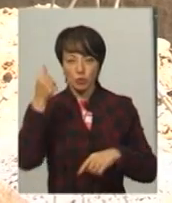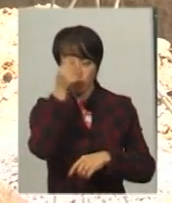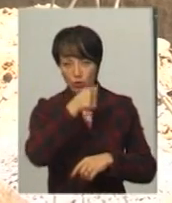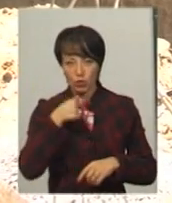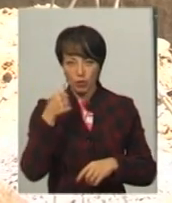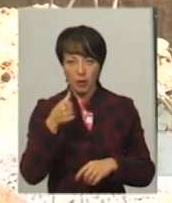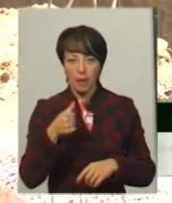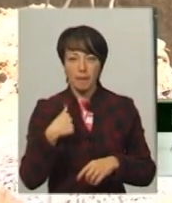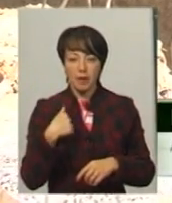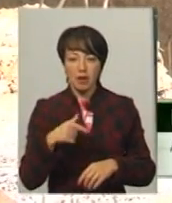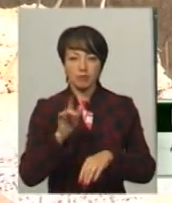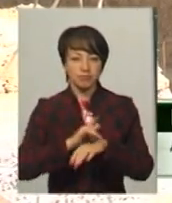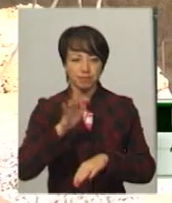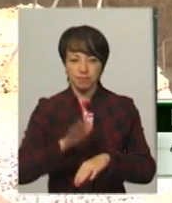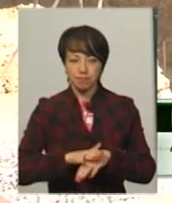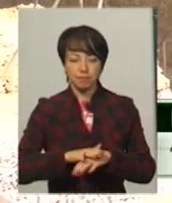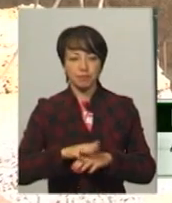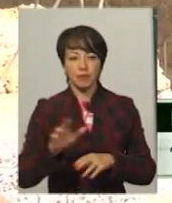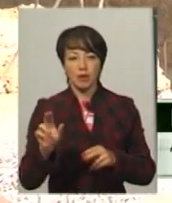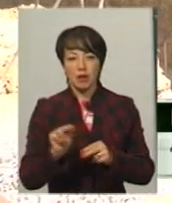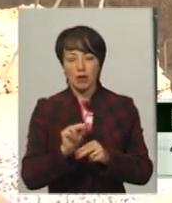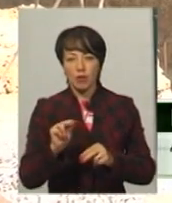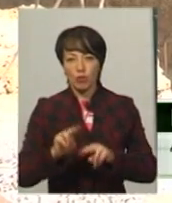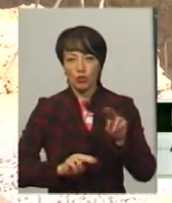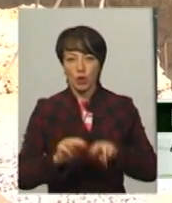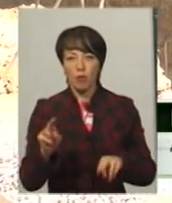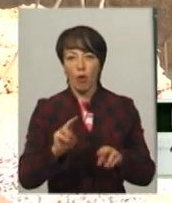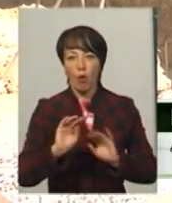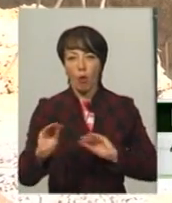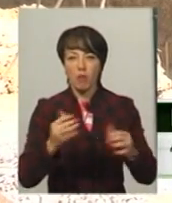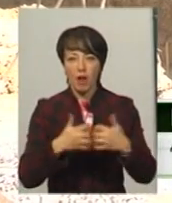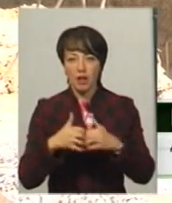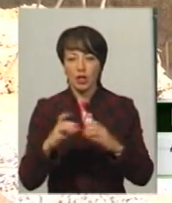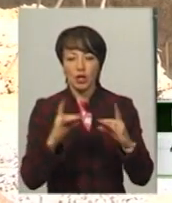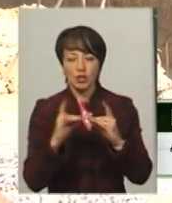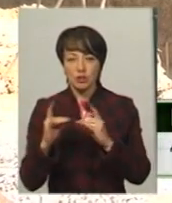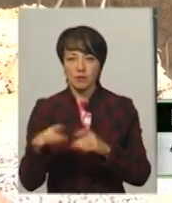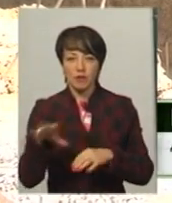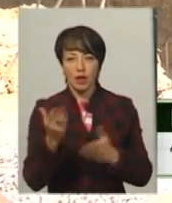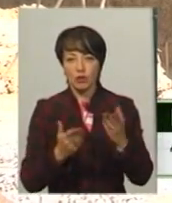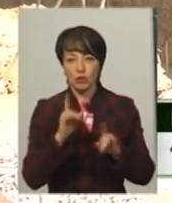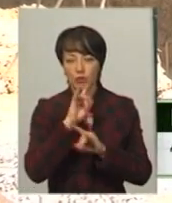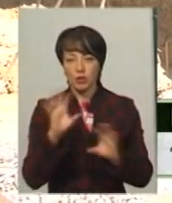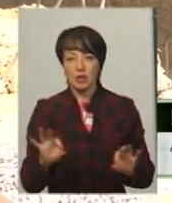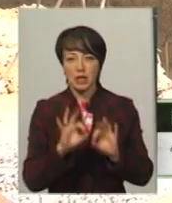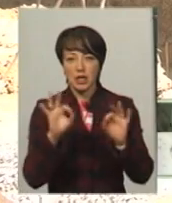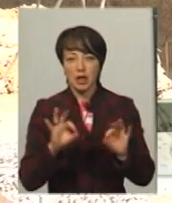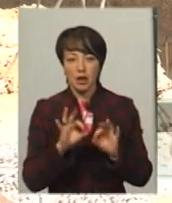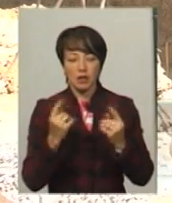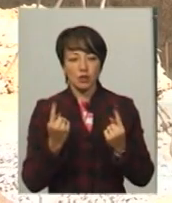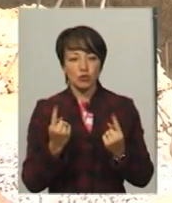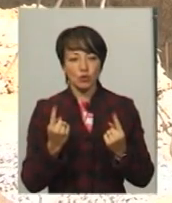під ключ з обладнанням, з ліжками, там, з усім, з усім. Якщо не буде ніяких там